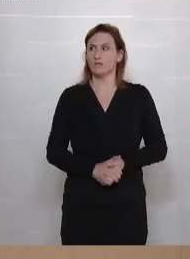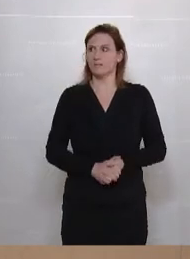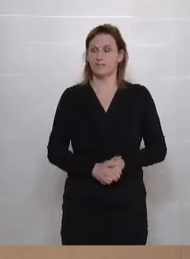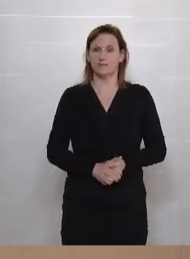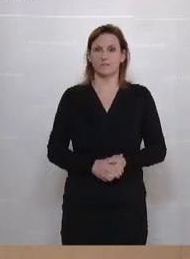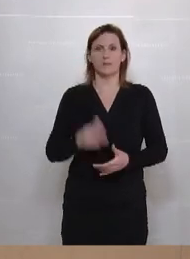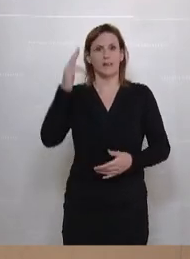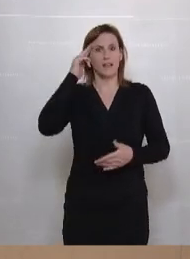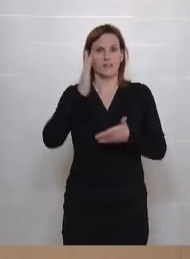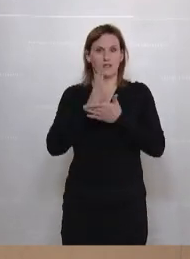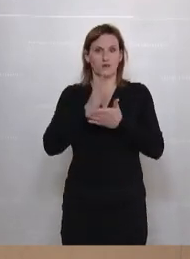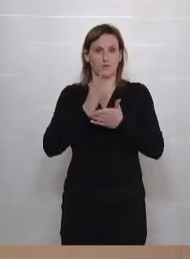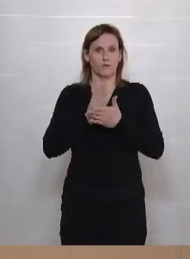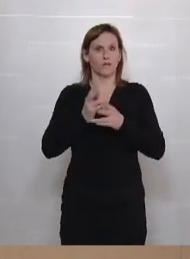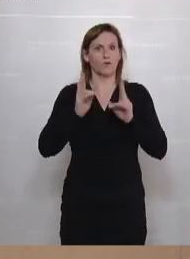die